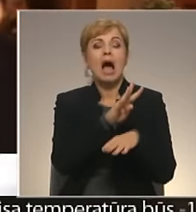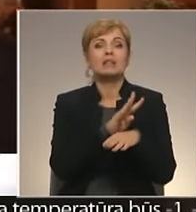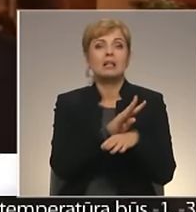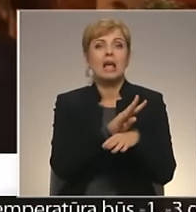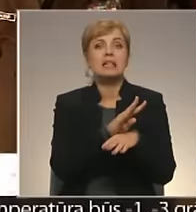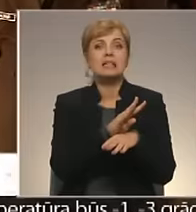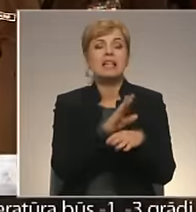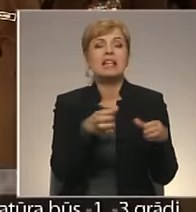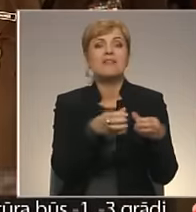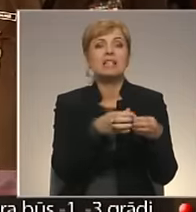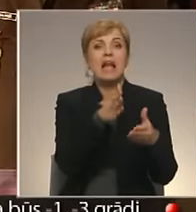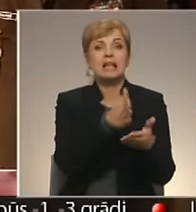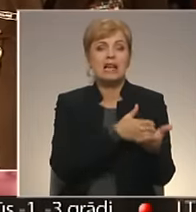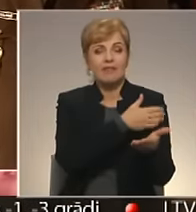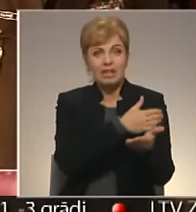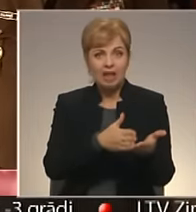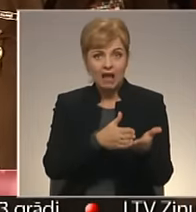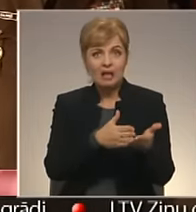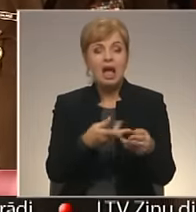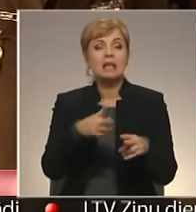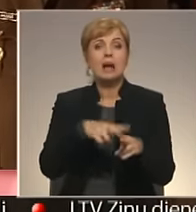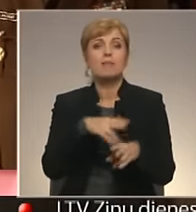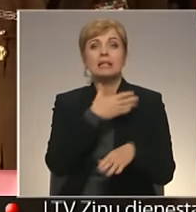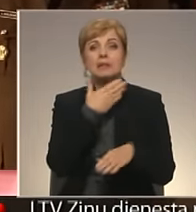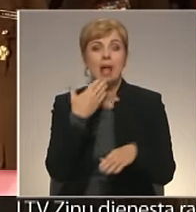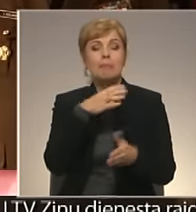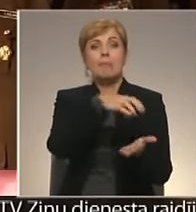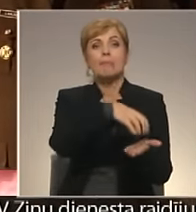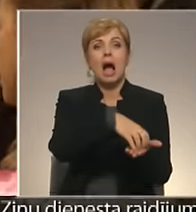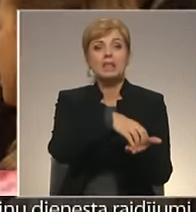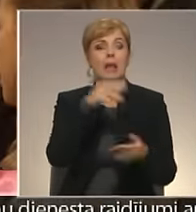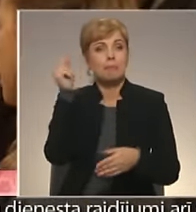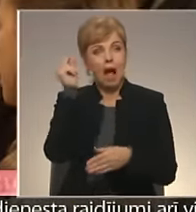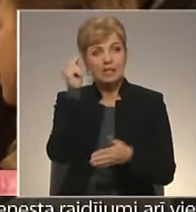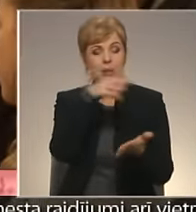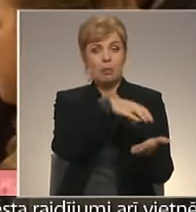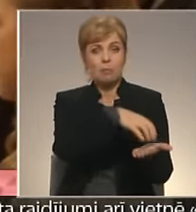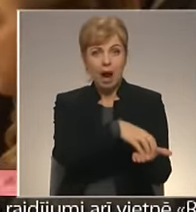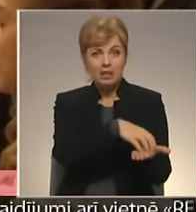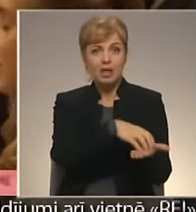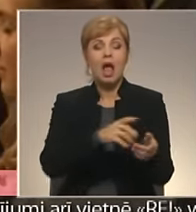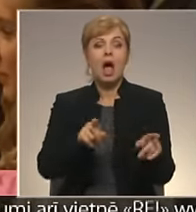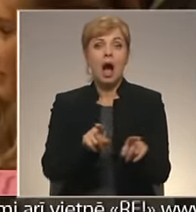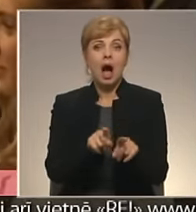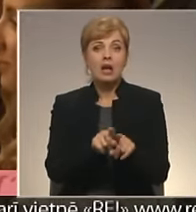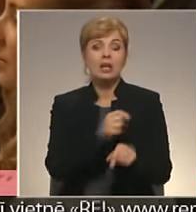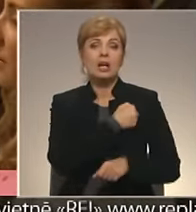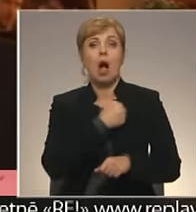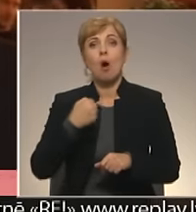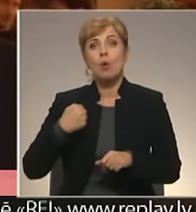likvidēts, tāpēc, ka nebija bāze, mācību bāze, un arī